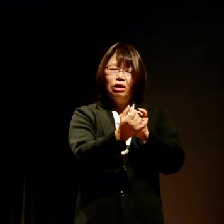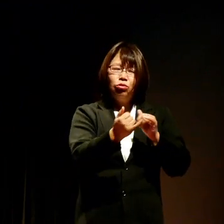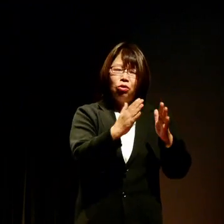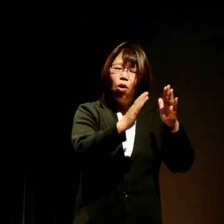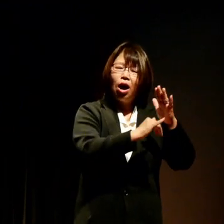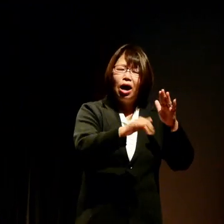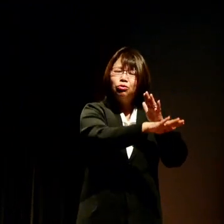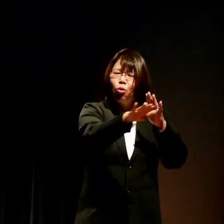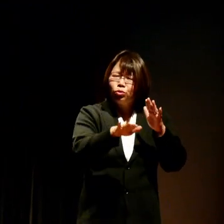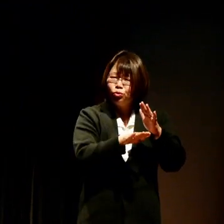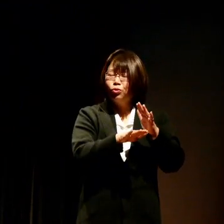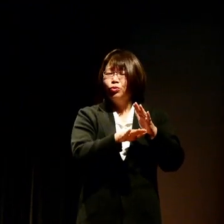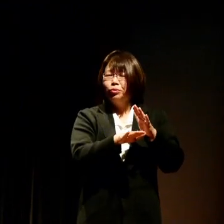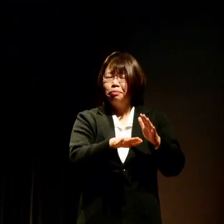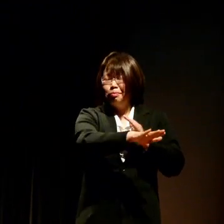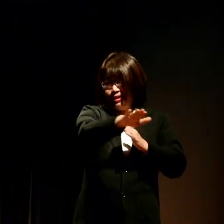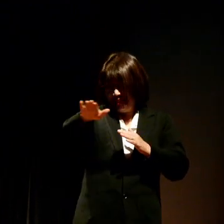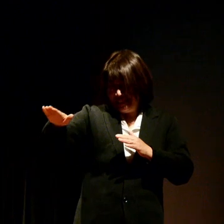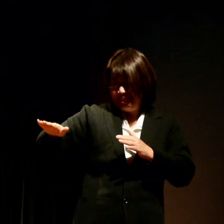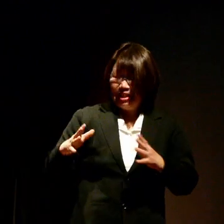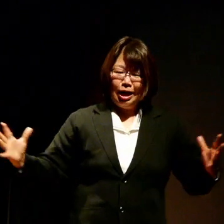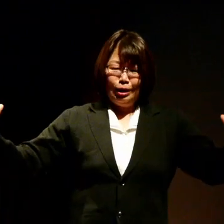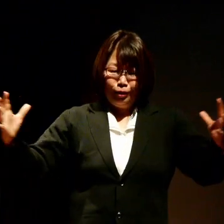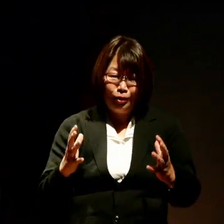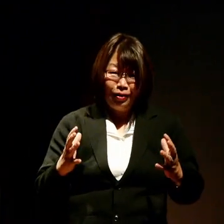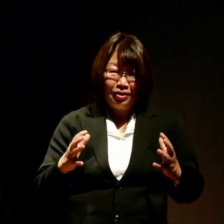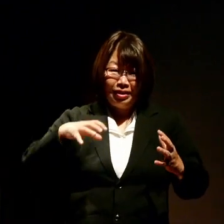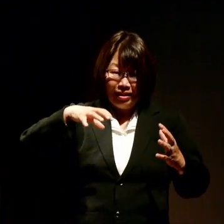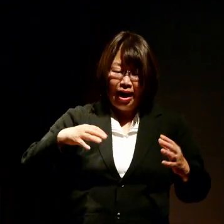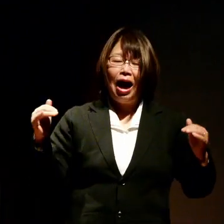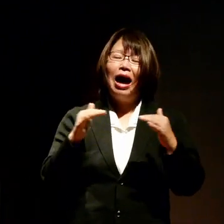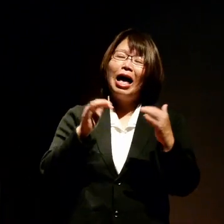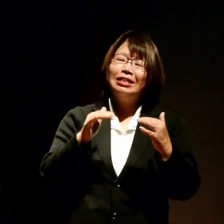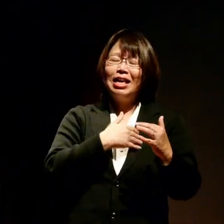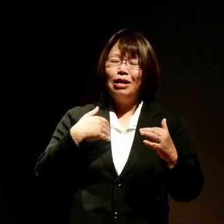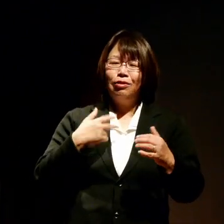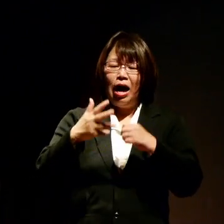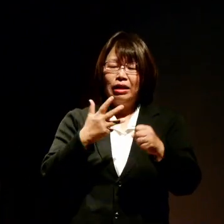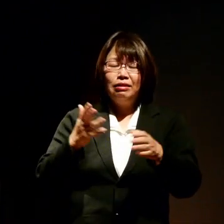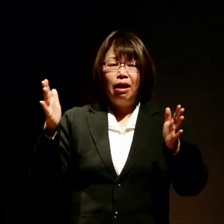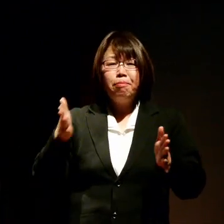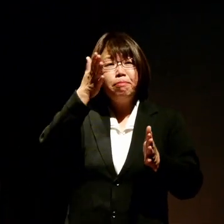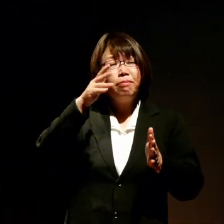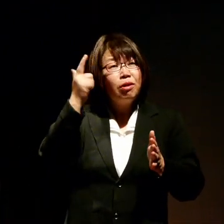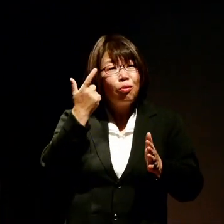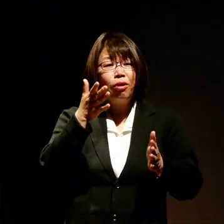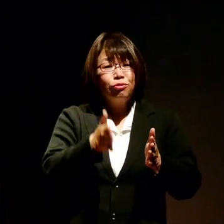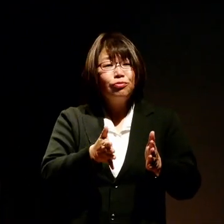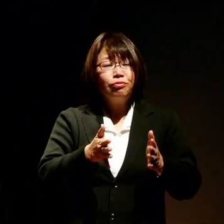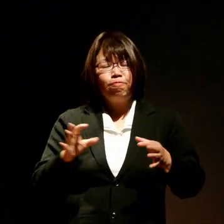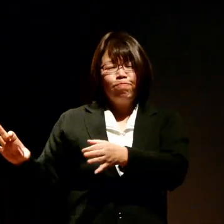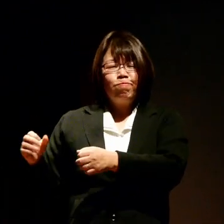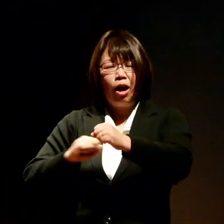と、みんなで集って話す、そんな場所を8年半活動してやってき